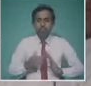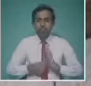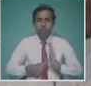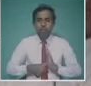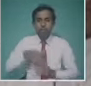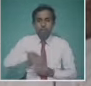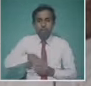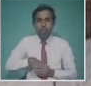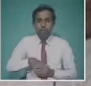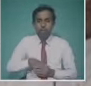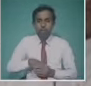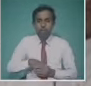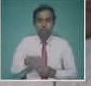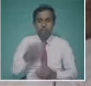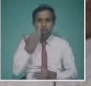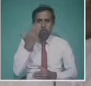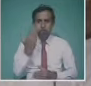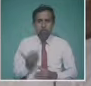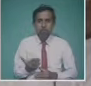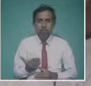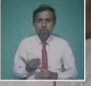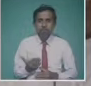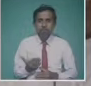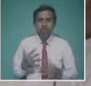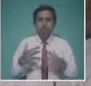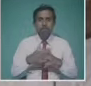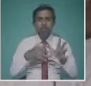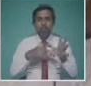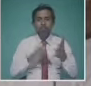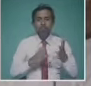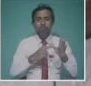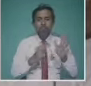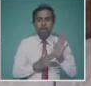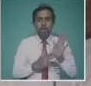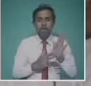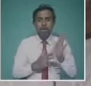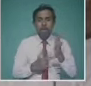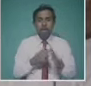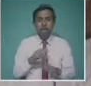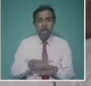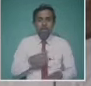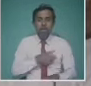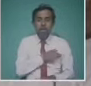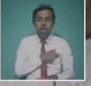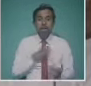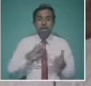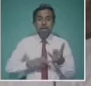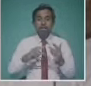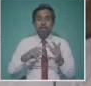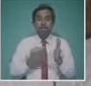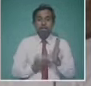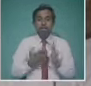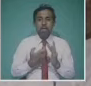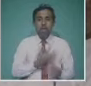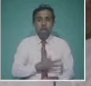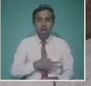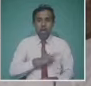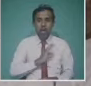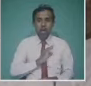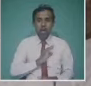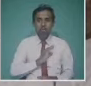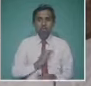අරහා අද වෙනකොට අපිට පේනවා විශේෂයෙන්ම අර වසන්ත ශිෂ්‍යනායකයවත් ඒ වගේම සිරිධම්ම ඒ ස්වාමින්